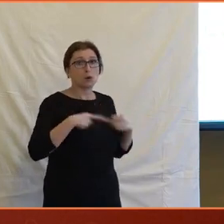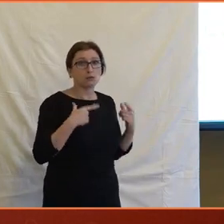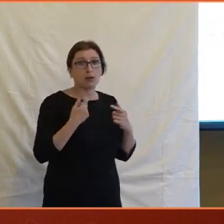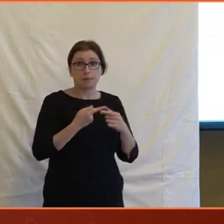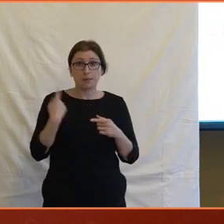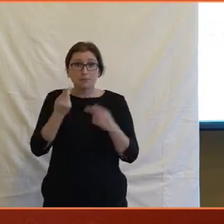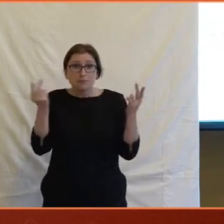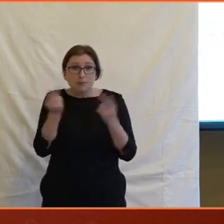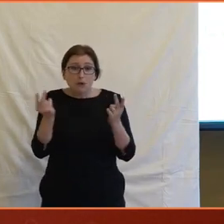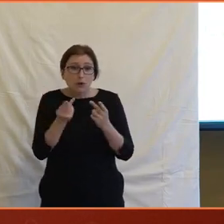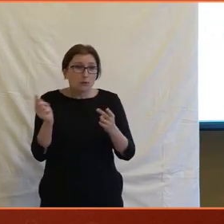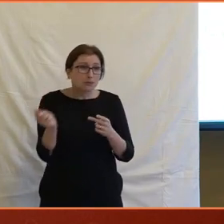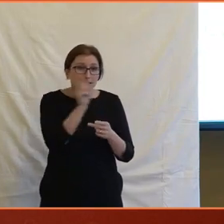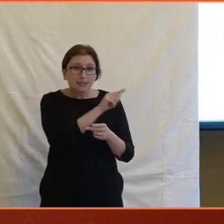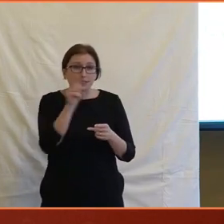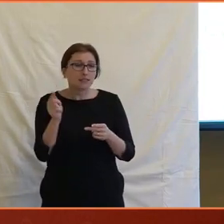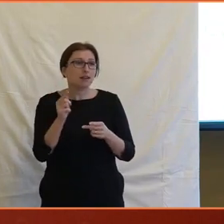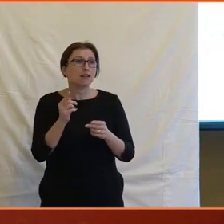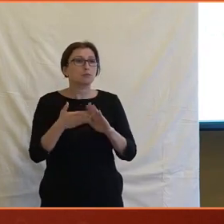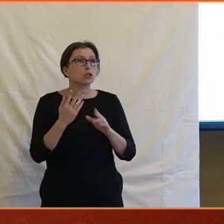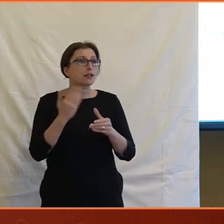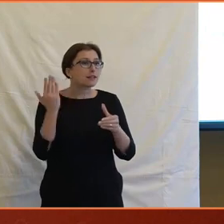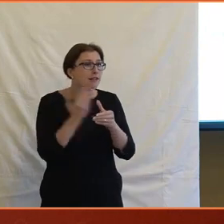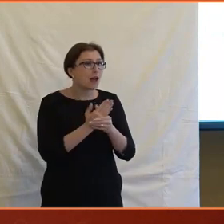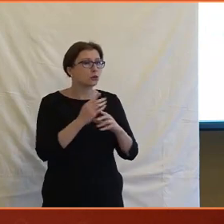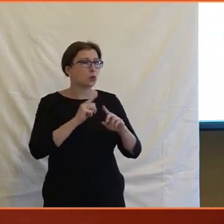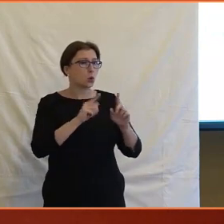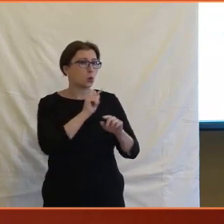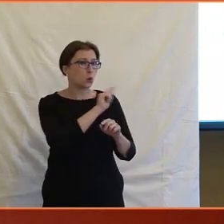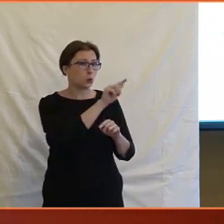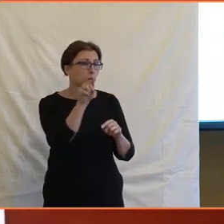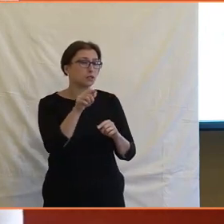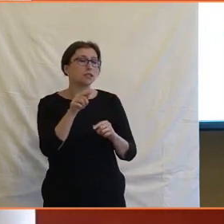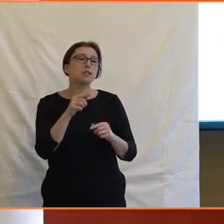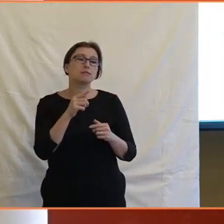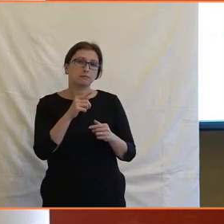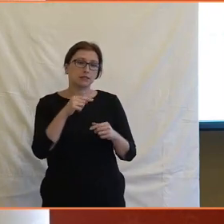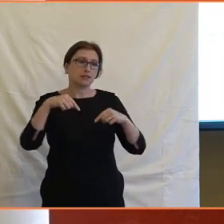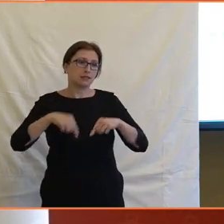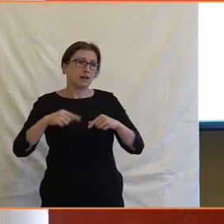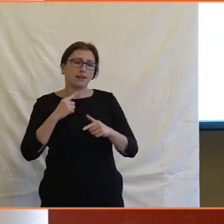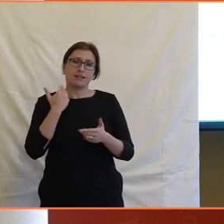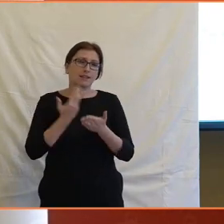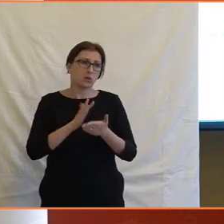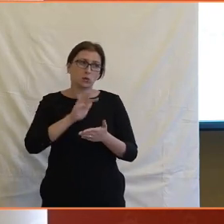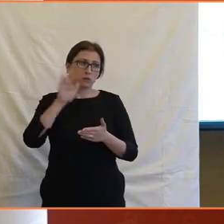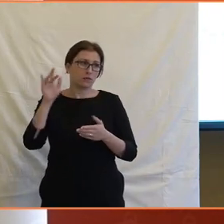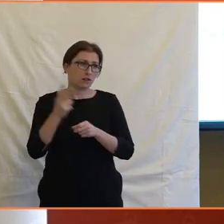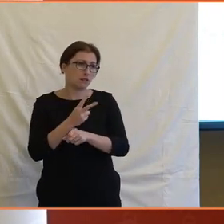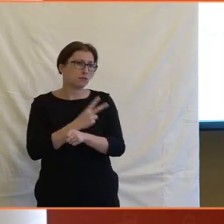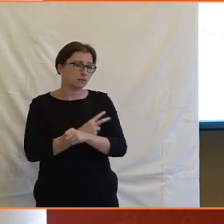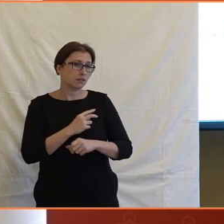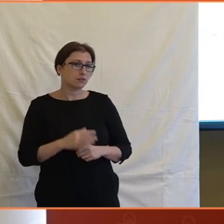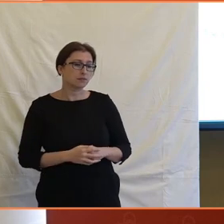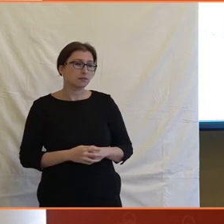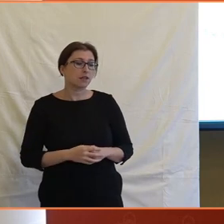třeba velmi podobný nebo tak, když to porovnáme třeba s Dánskem nebo tak, tak ta nedůvěra ve stát tam určitě je.